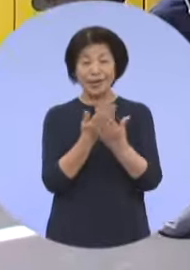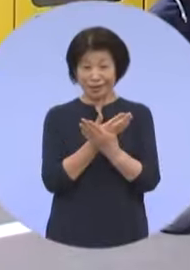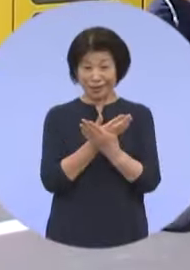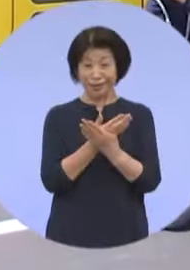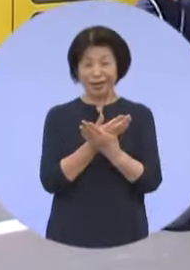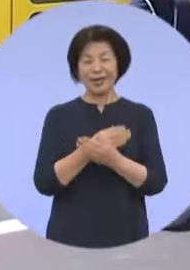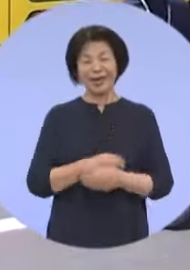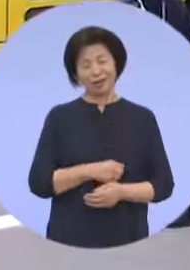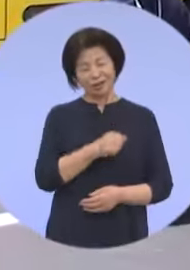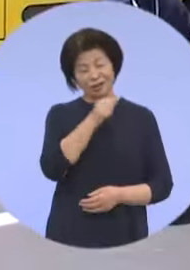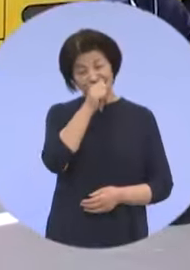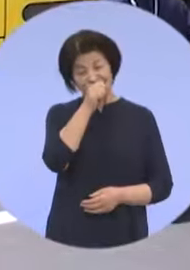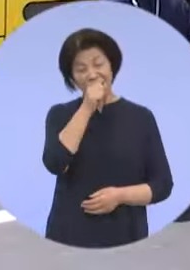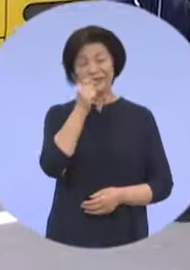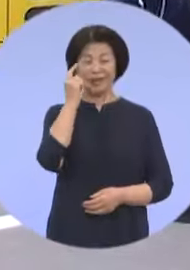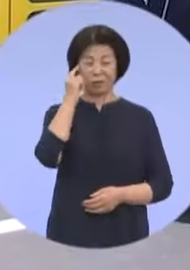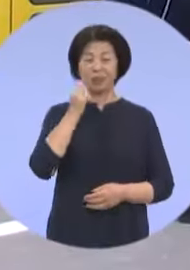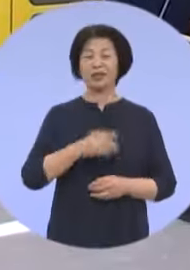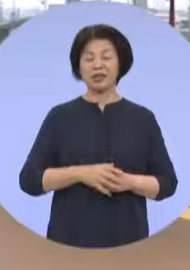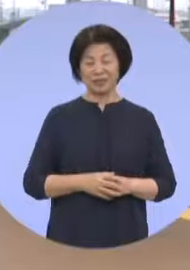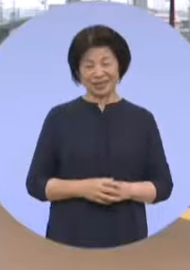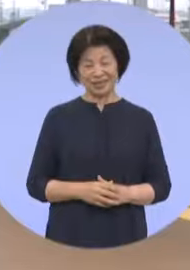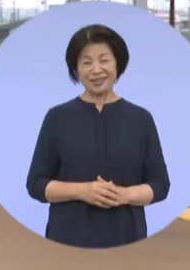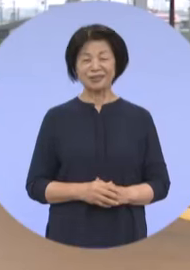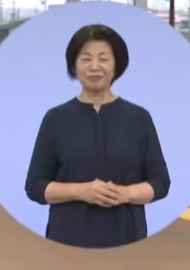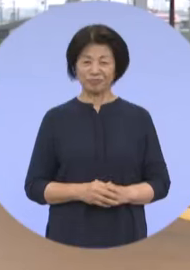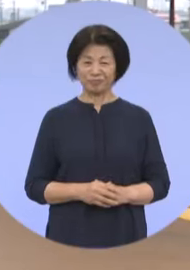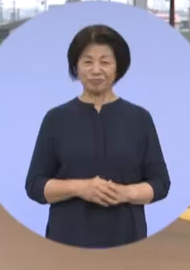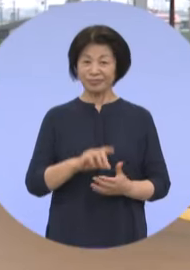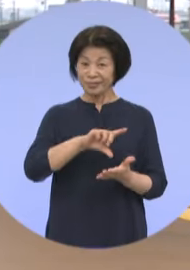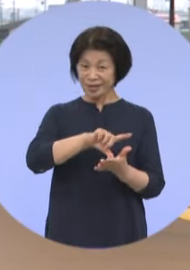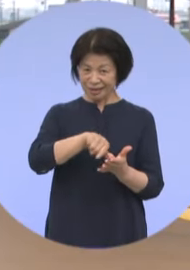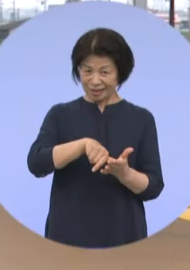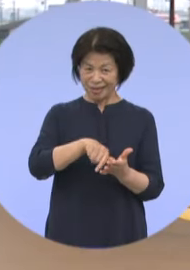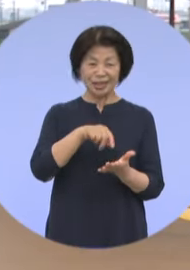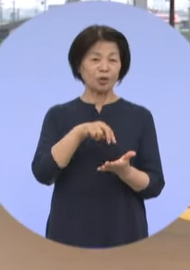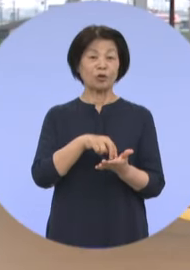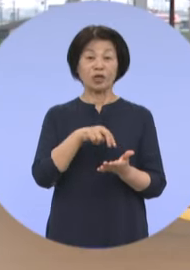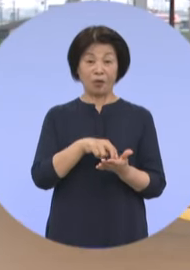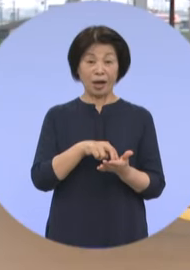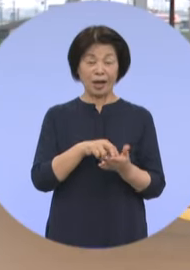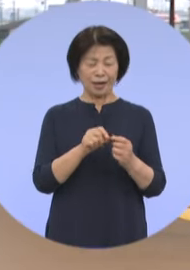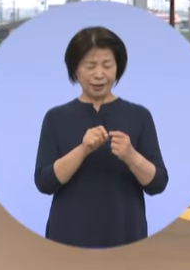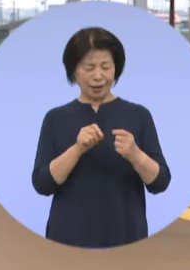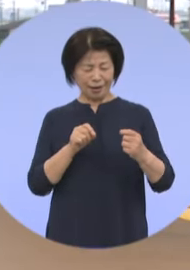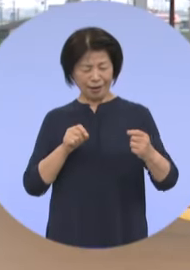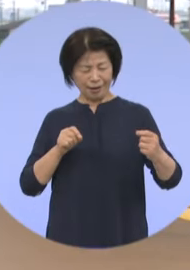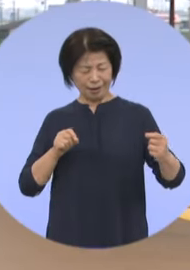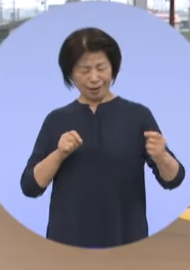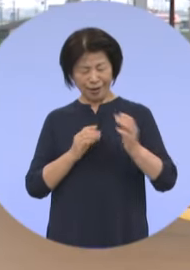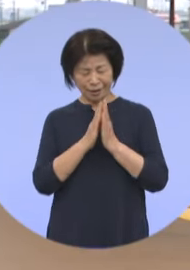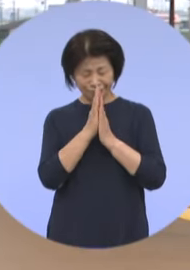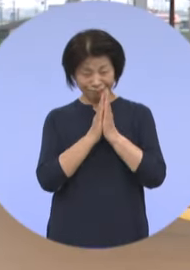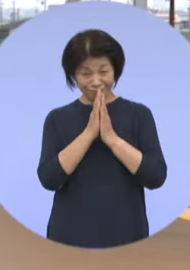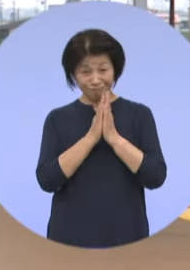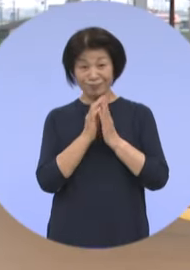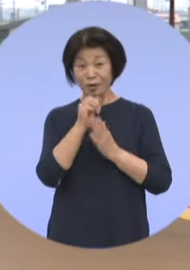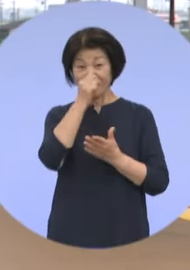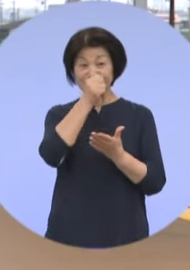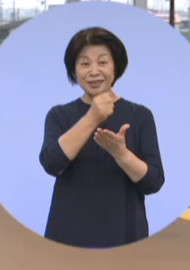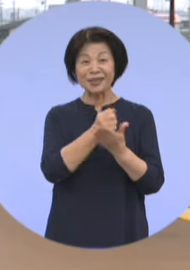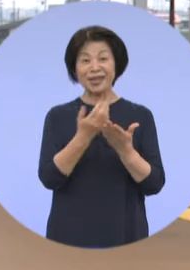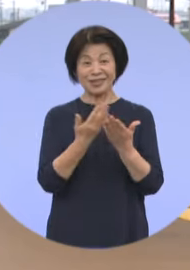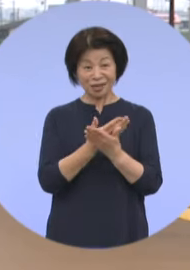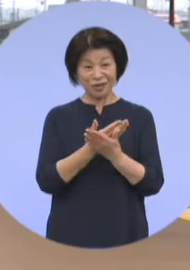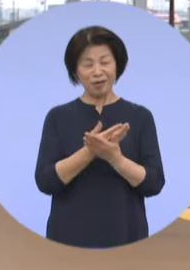ては利便性が高まったということで、地域としましては長年の夢がですね、実現をしまして、大